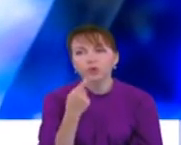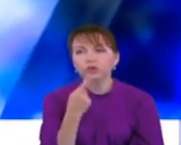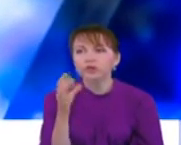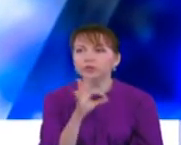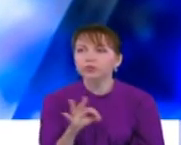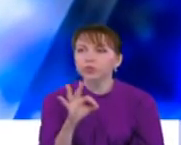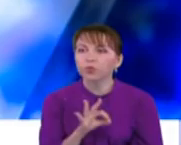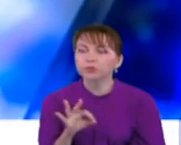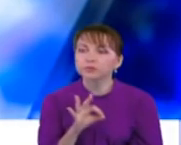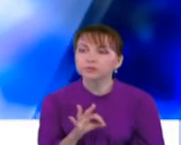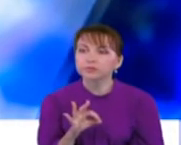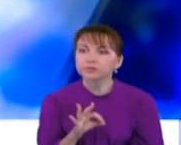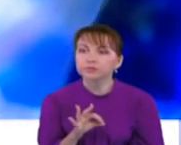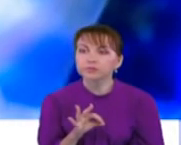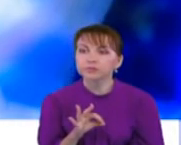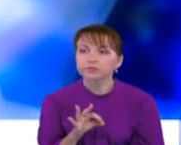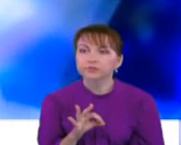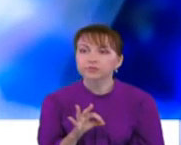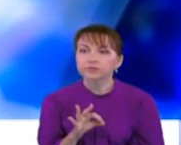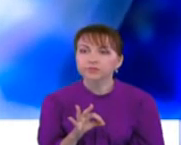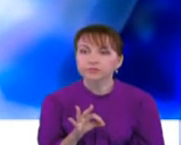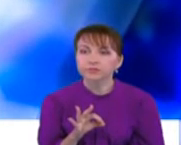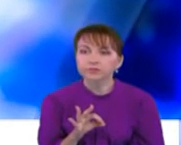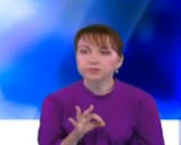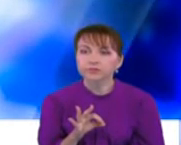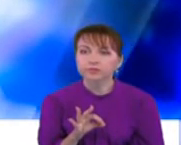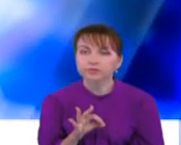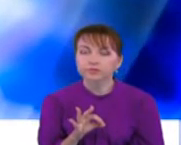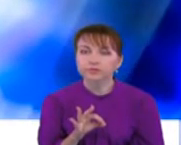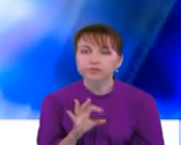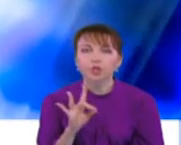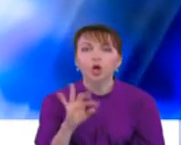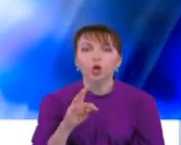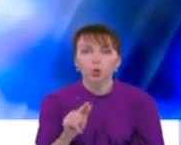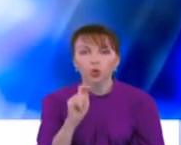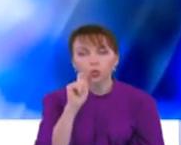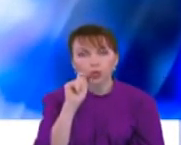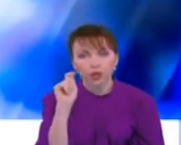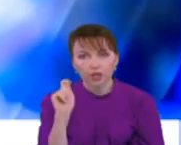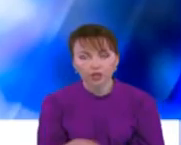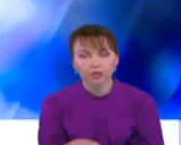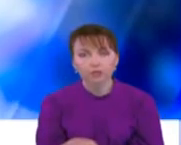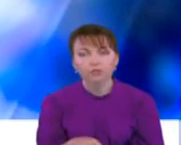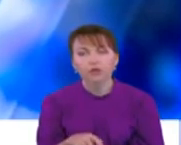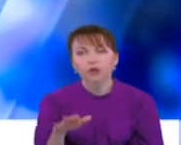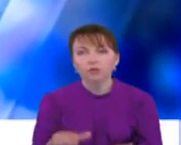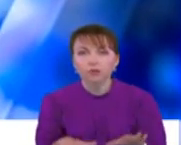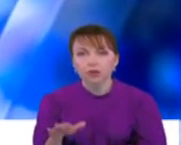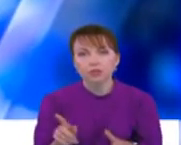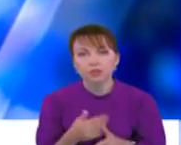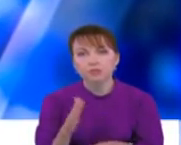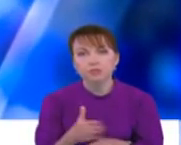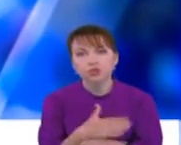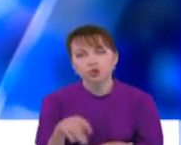тому числі і аспекти і роль України в балансі між Росією